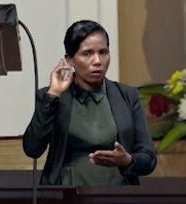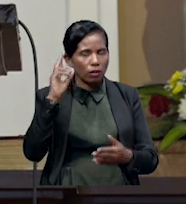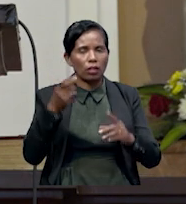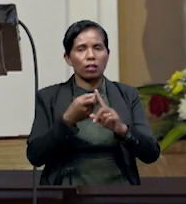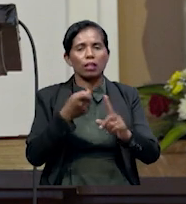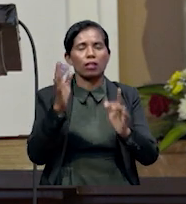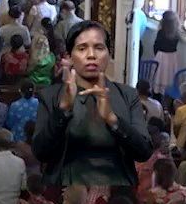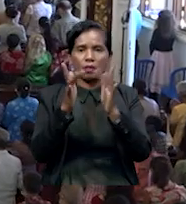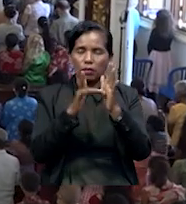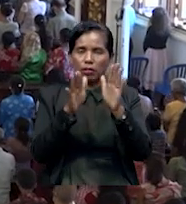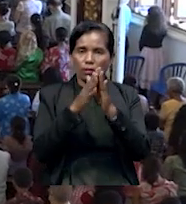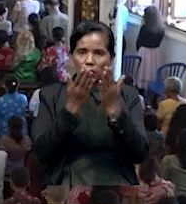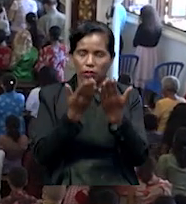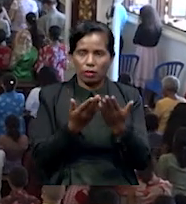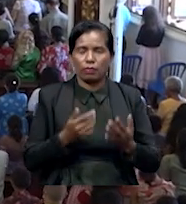evangelho.